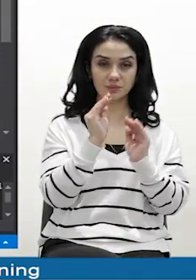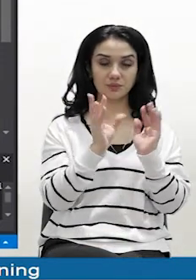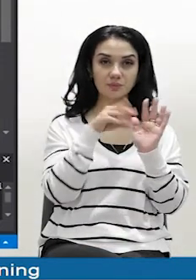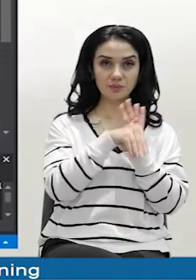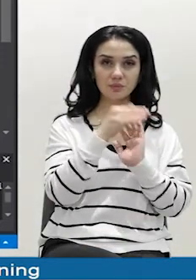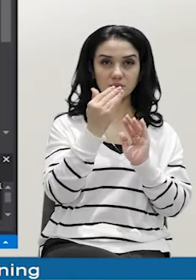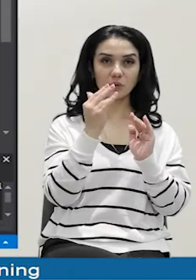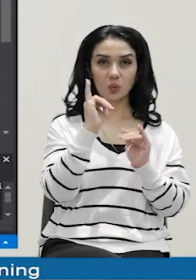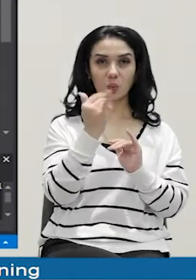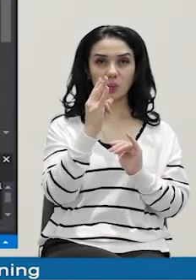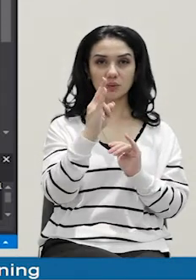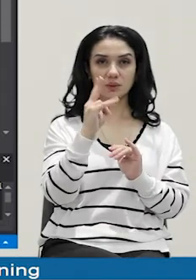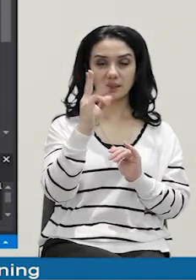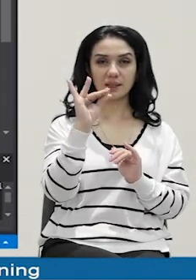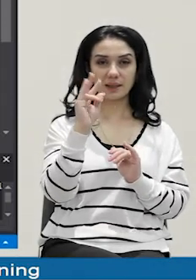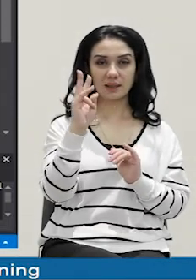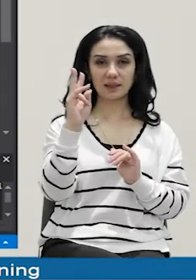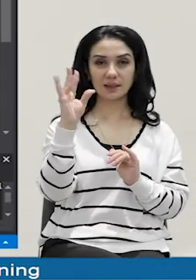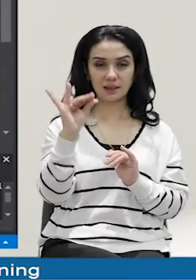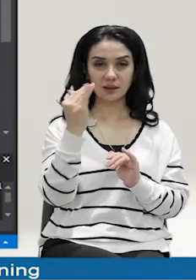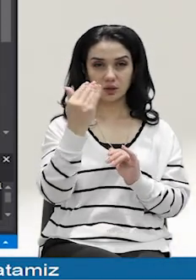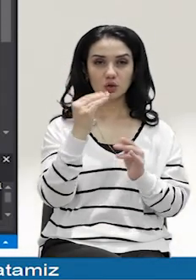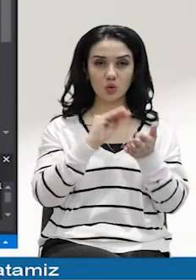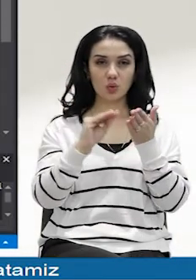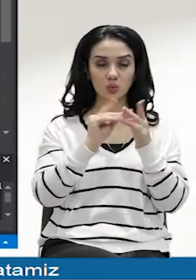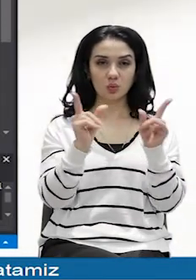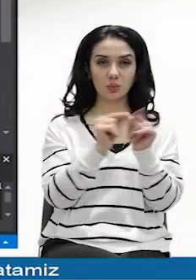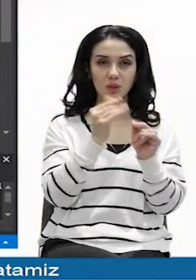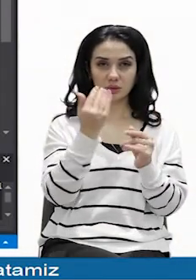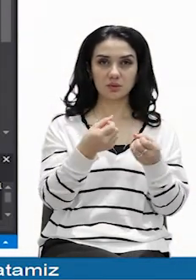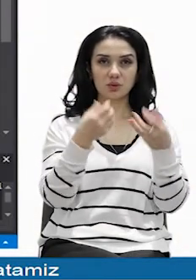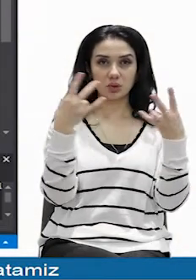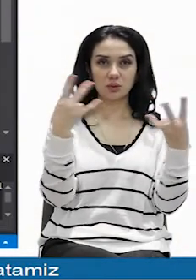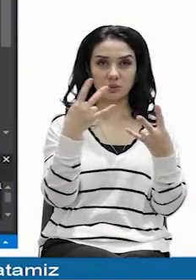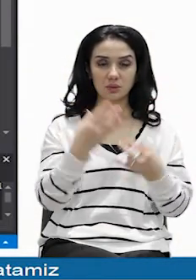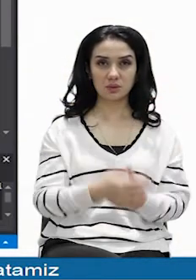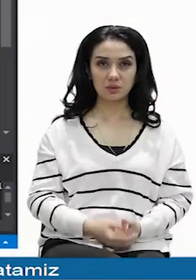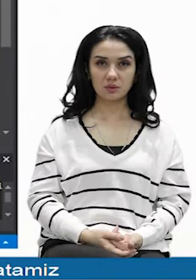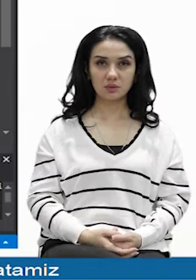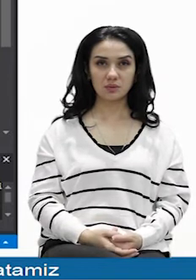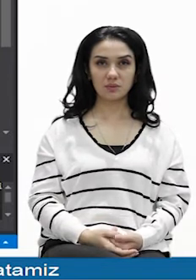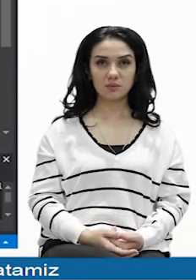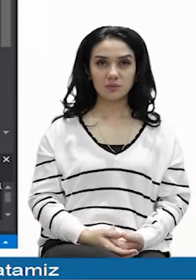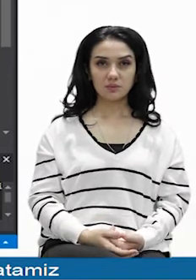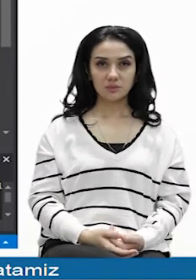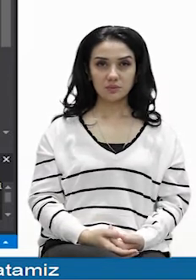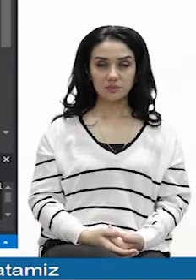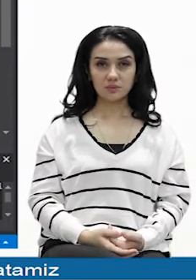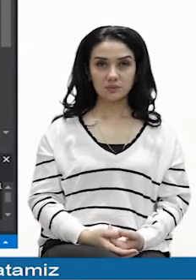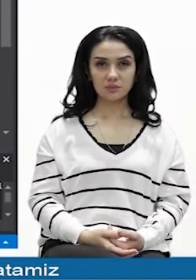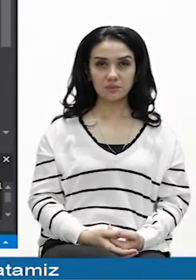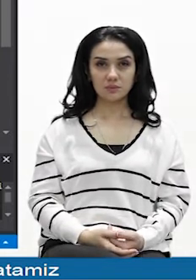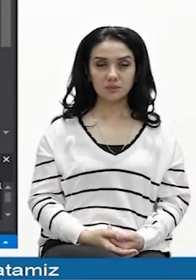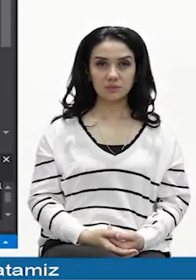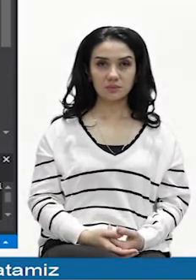hop, 12 degan yozuv bilan chiqarib bersin. Buning uchun, hop, biz switchga murojaat qilamiz. Switchga